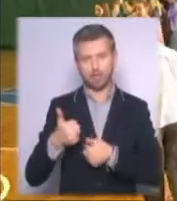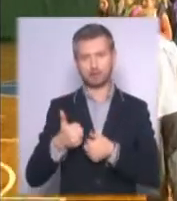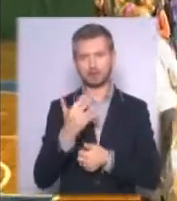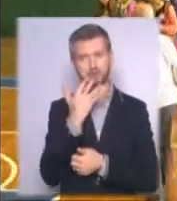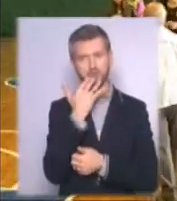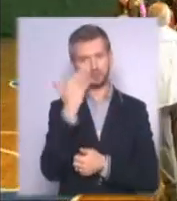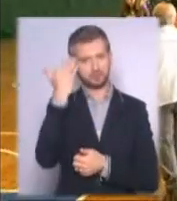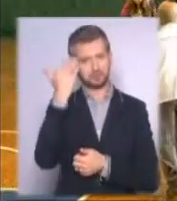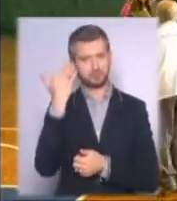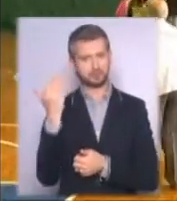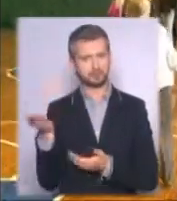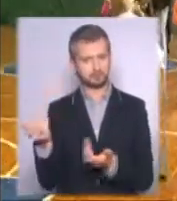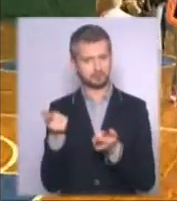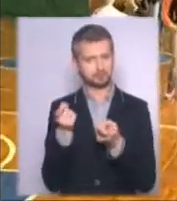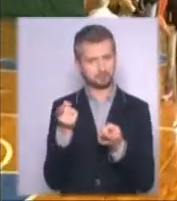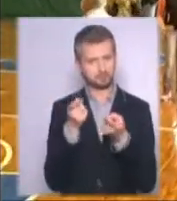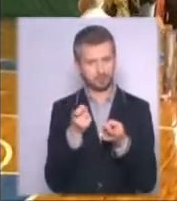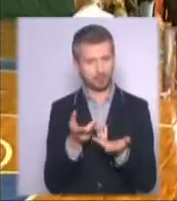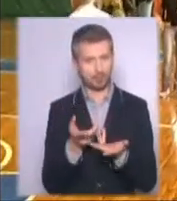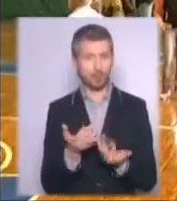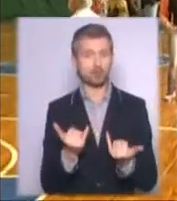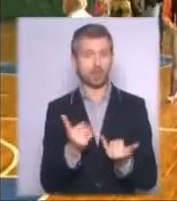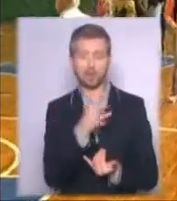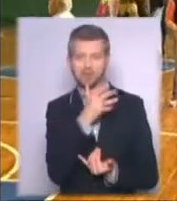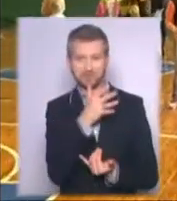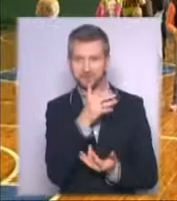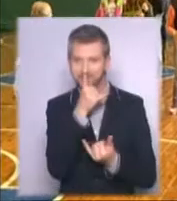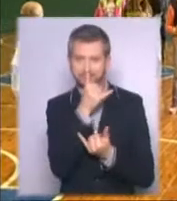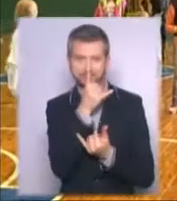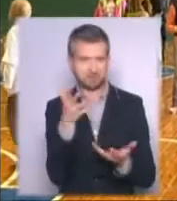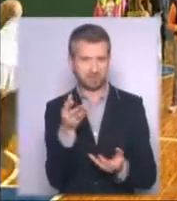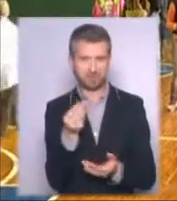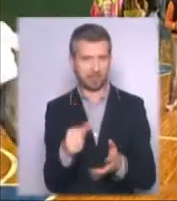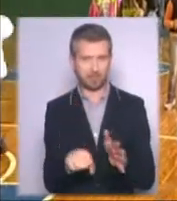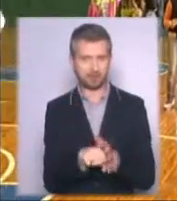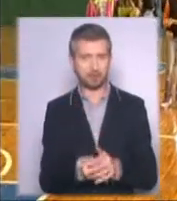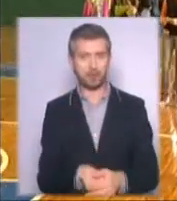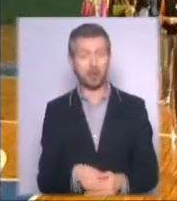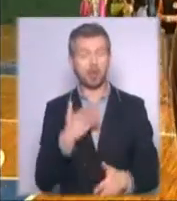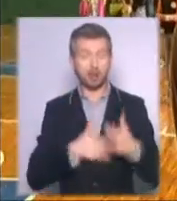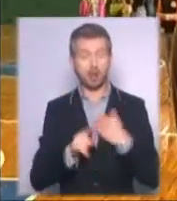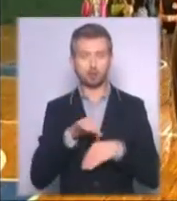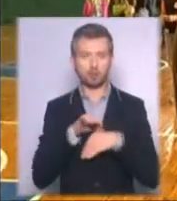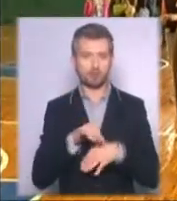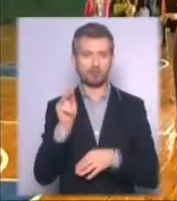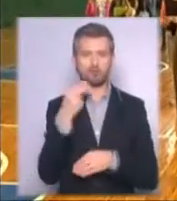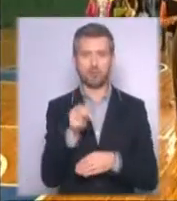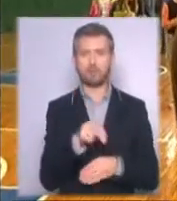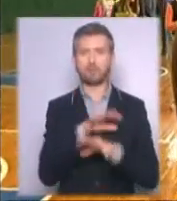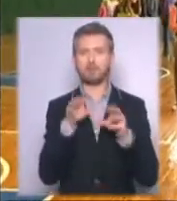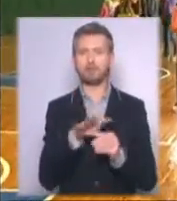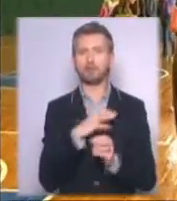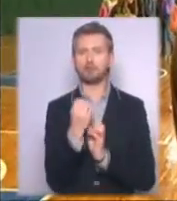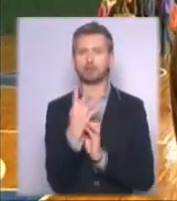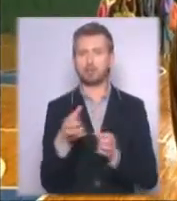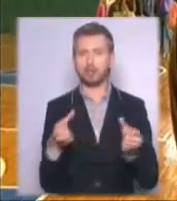наверное, подключить. Ну, к сожалению, сейчас времена в стране не позволяют это делать. Но рад, что провели чемпионат, и всего было 14